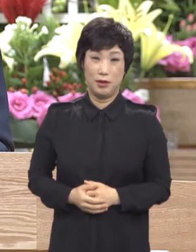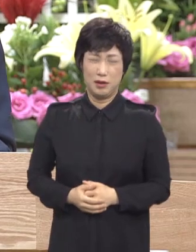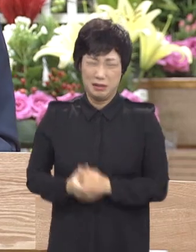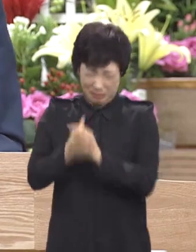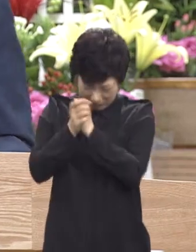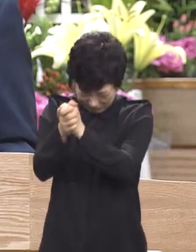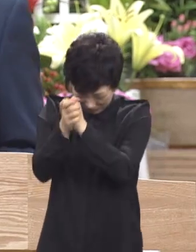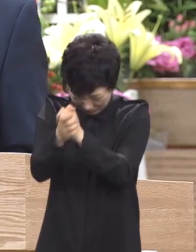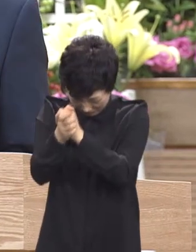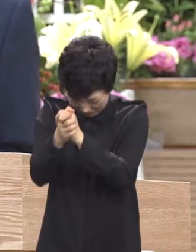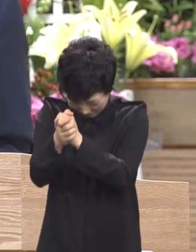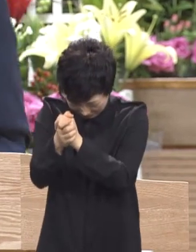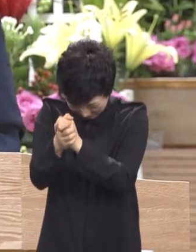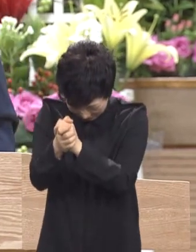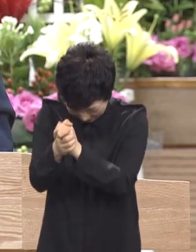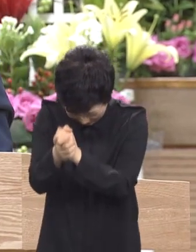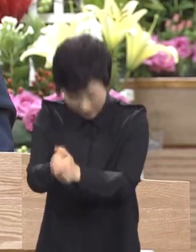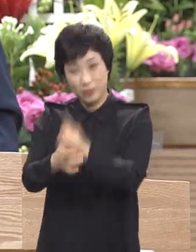애절하게 기도해요.